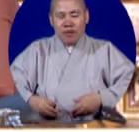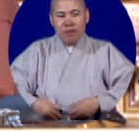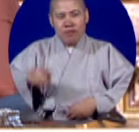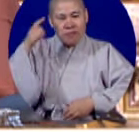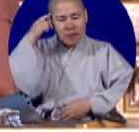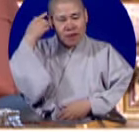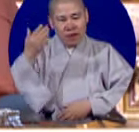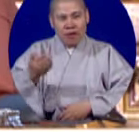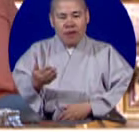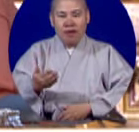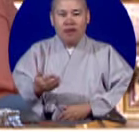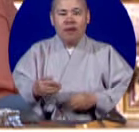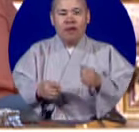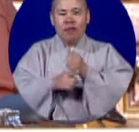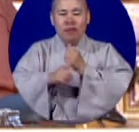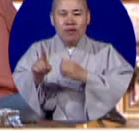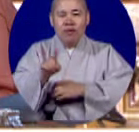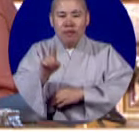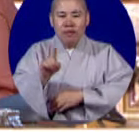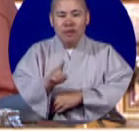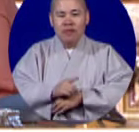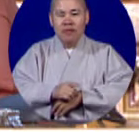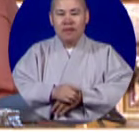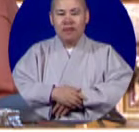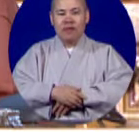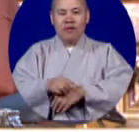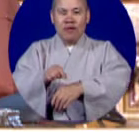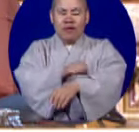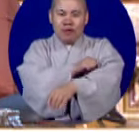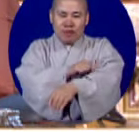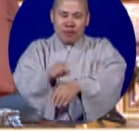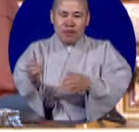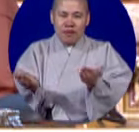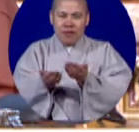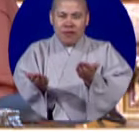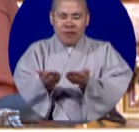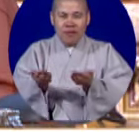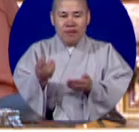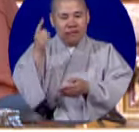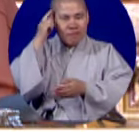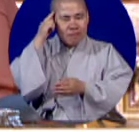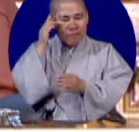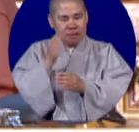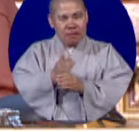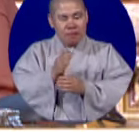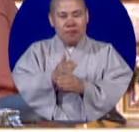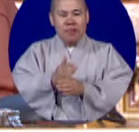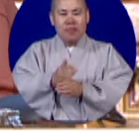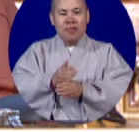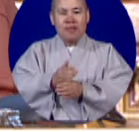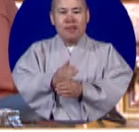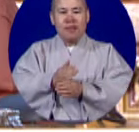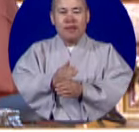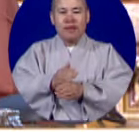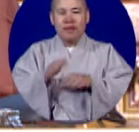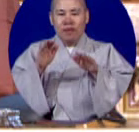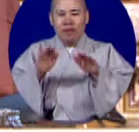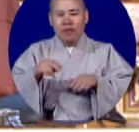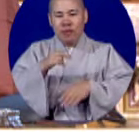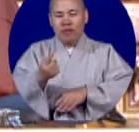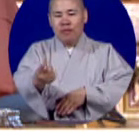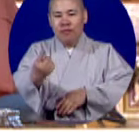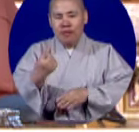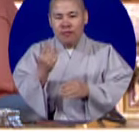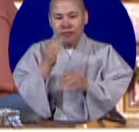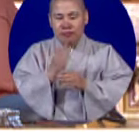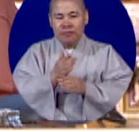수행을 왜 해야 하는가? 참 특별한 일이에요. 이제 오늘도 오다